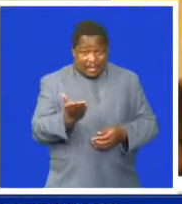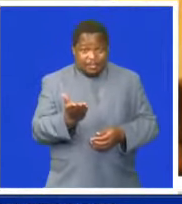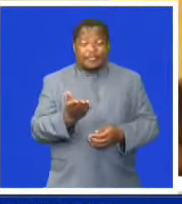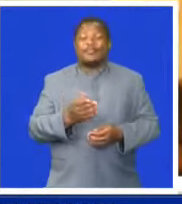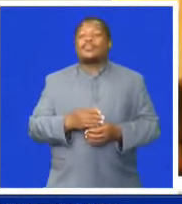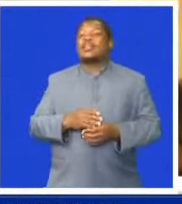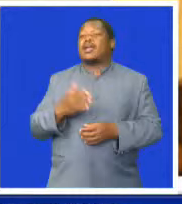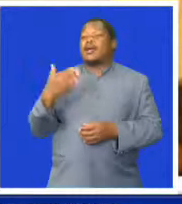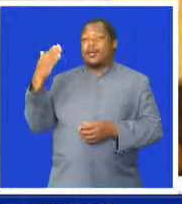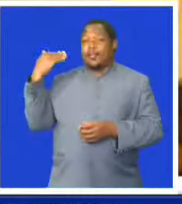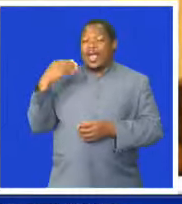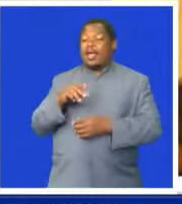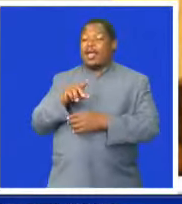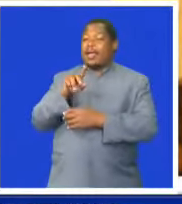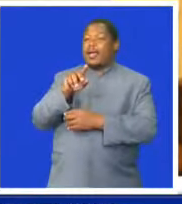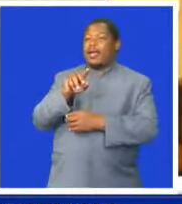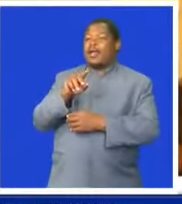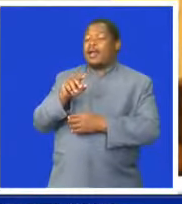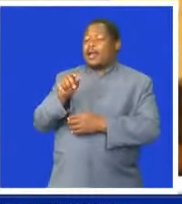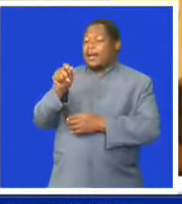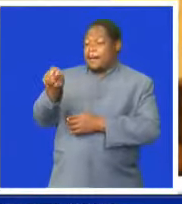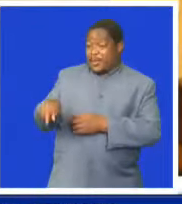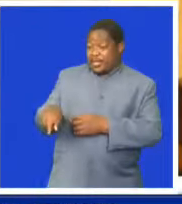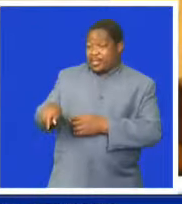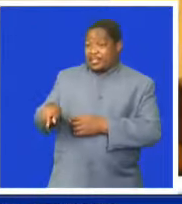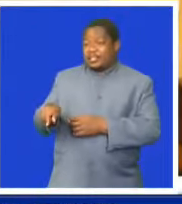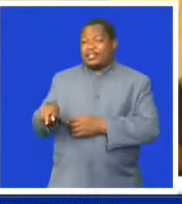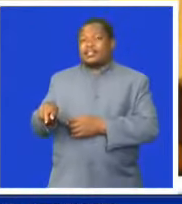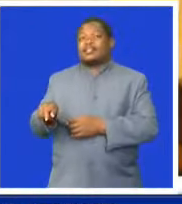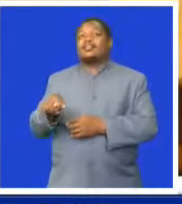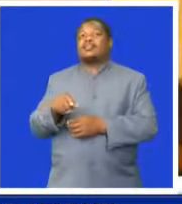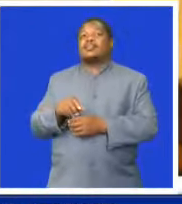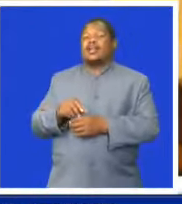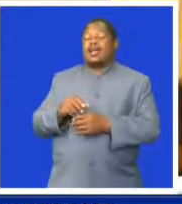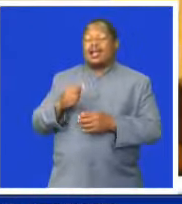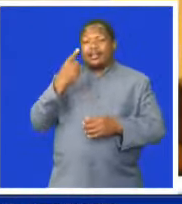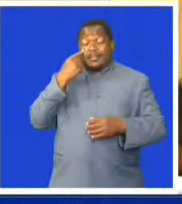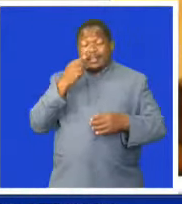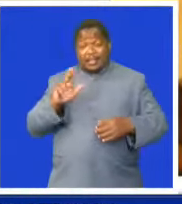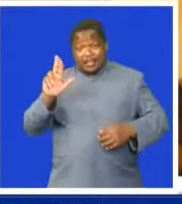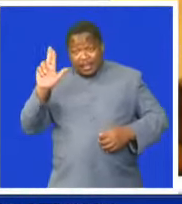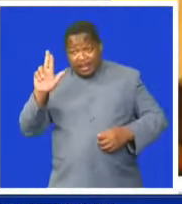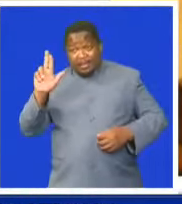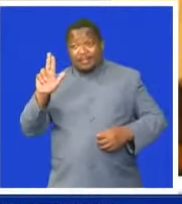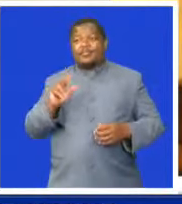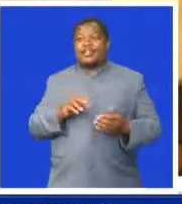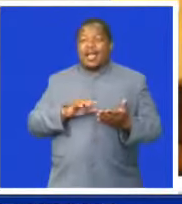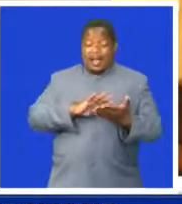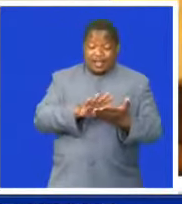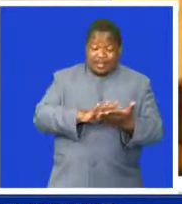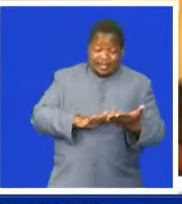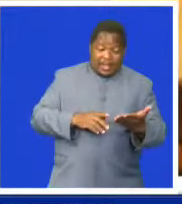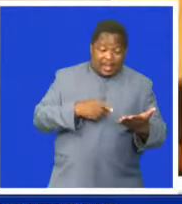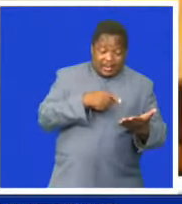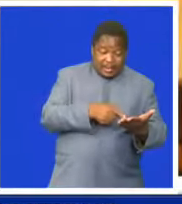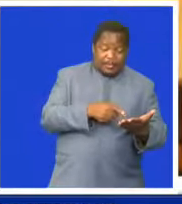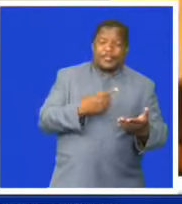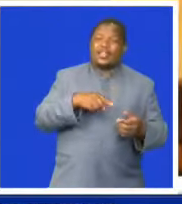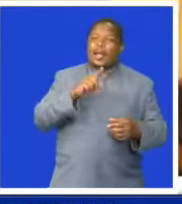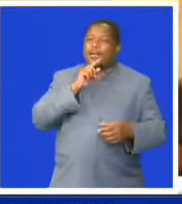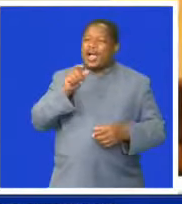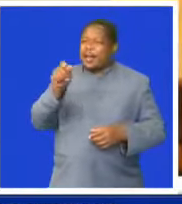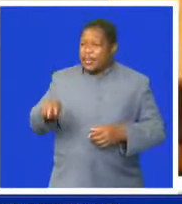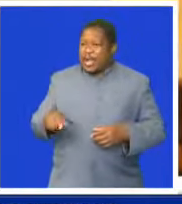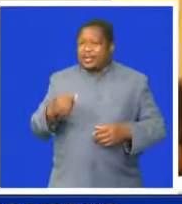thina. Alimfani witness B. Liyamfihla. Leli bathi liyamfaka lokukhulunywa ngaye.